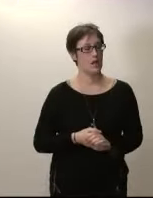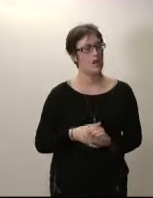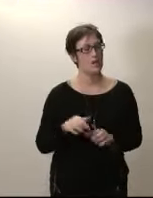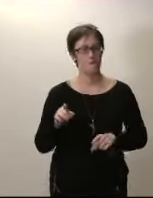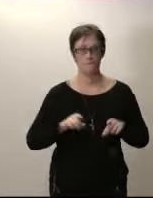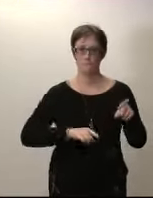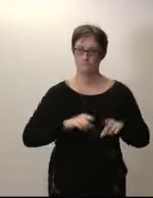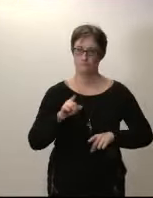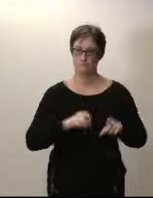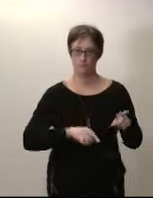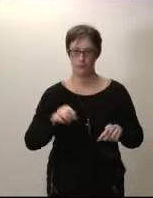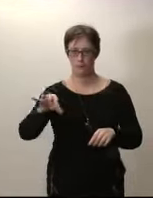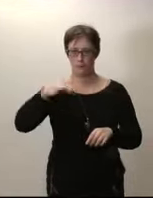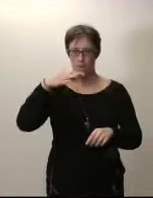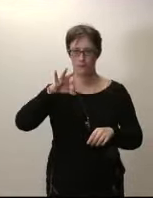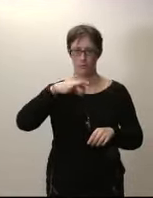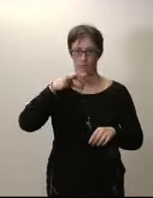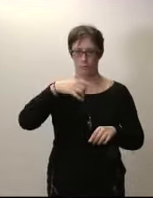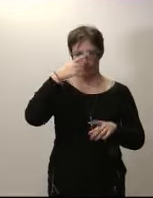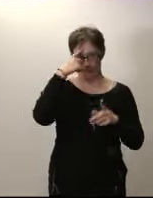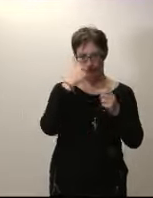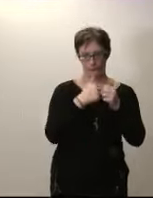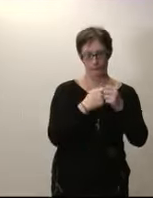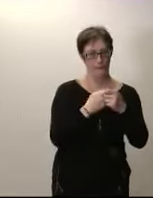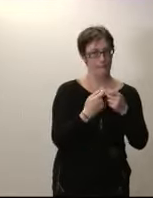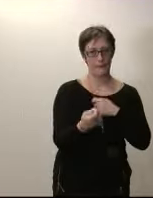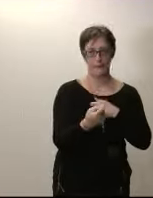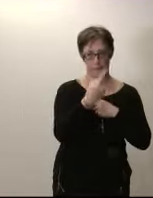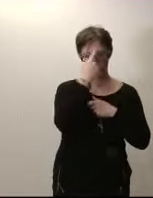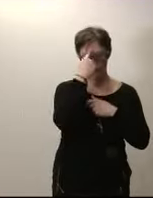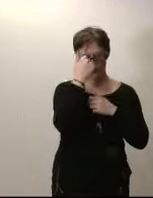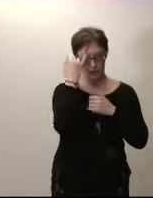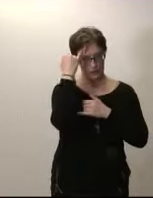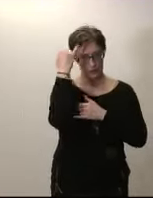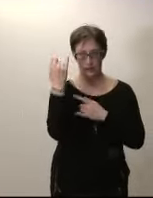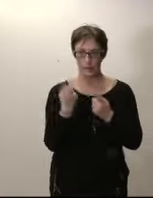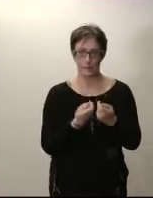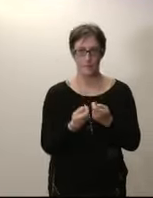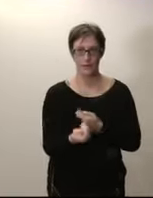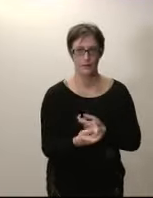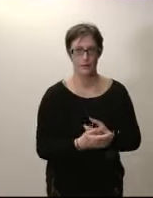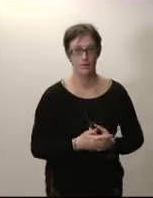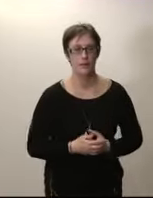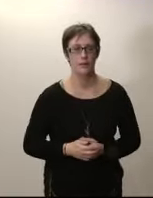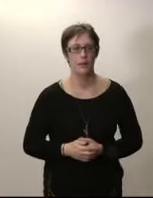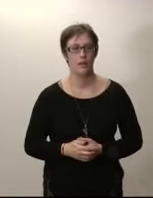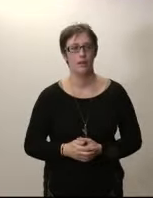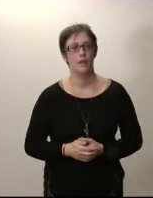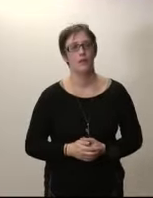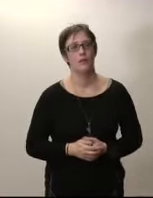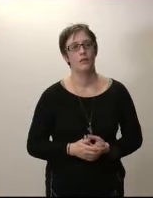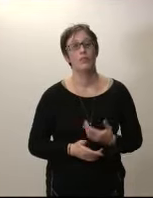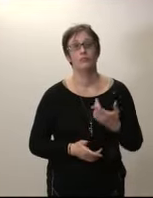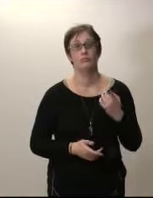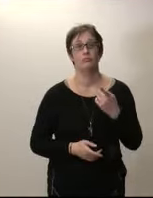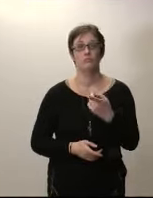vos propos dépassent votre pensée. Je ne peux pas laisser dire et insinuer que on